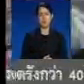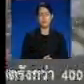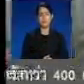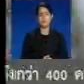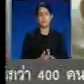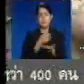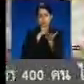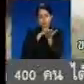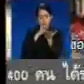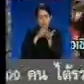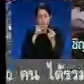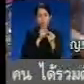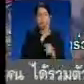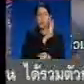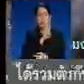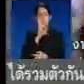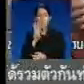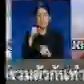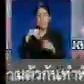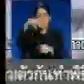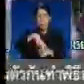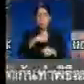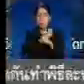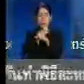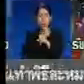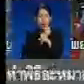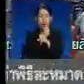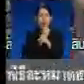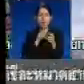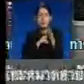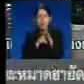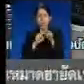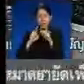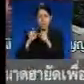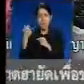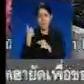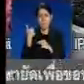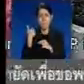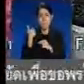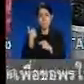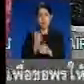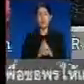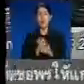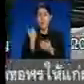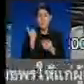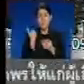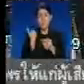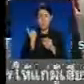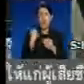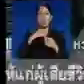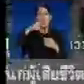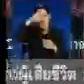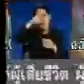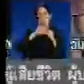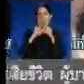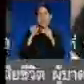ข้อมูลที่ปรากฏในเว็บไซต์ของกรมควบคุมโรคได้ให้ความรู้กับประชาชนในการเฝ้าระวัง10โรคติดเชื้ออุบัติใหม่ซึ่งหมายถึ